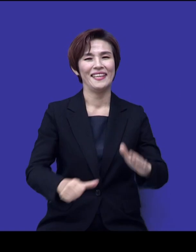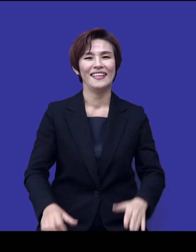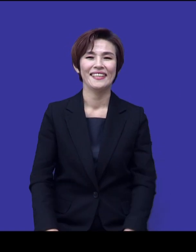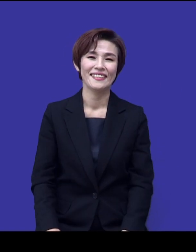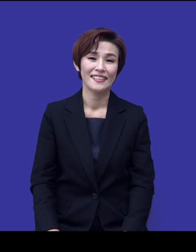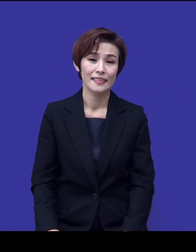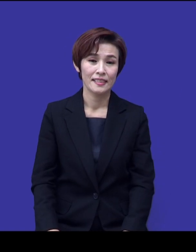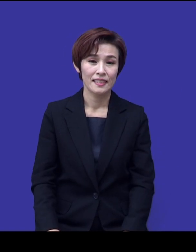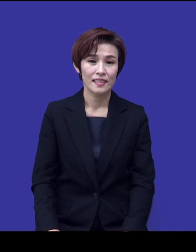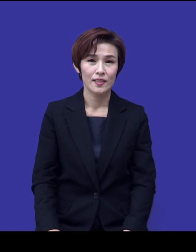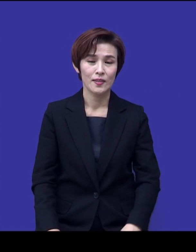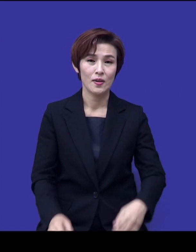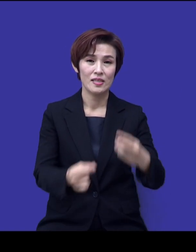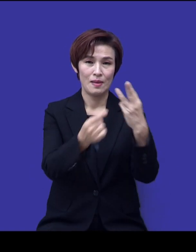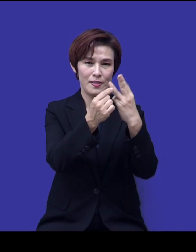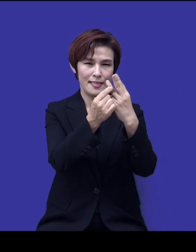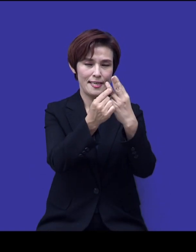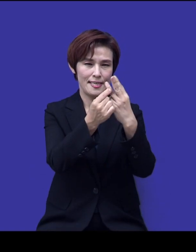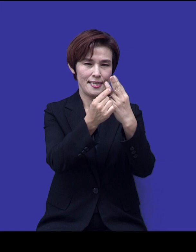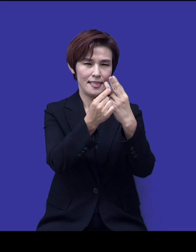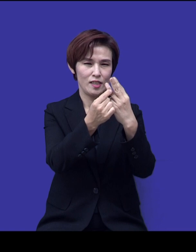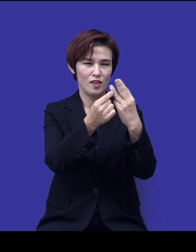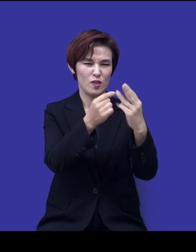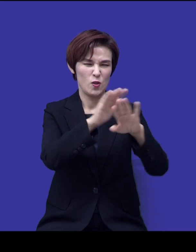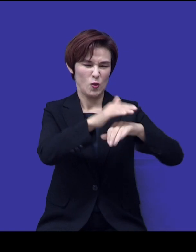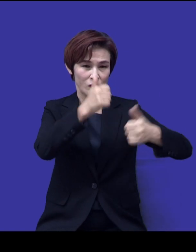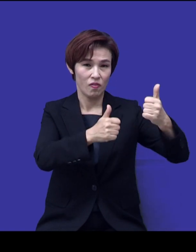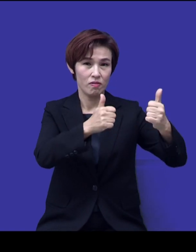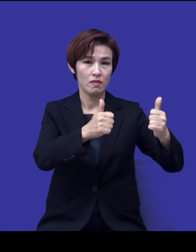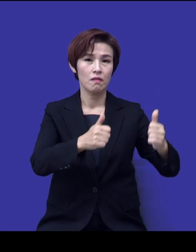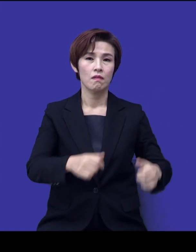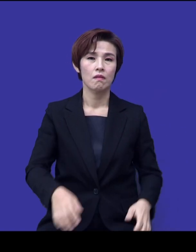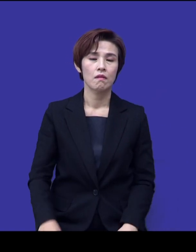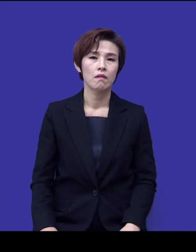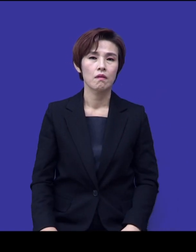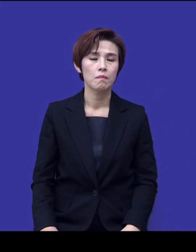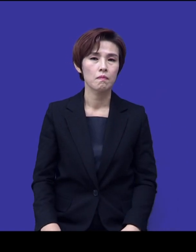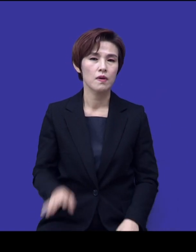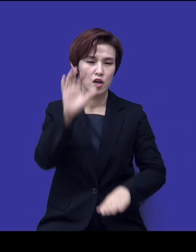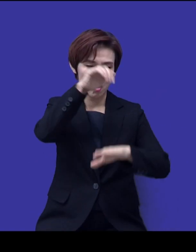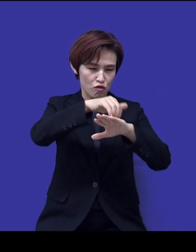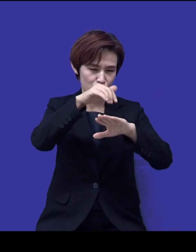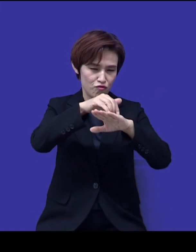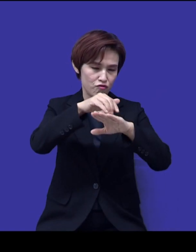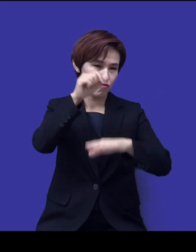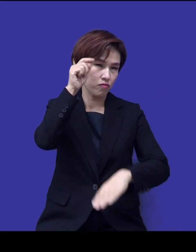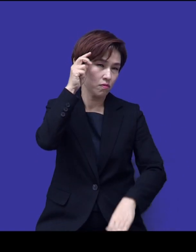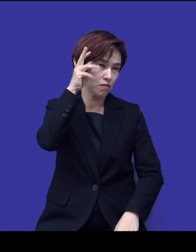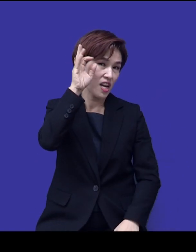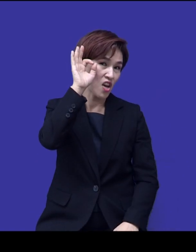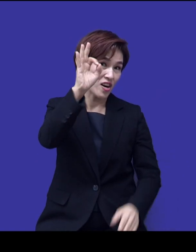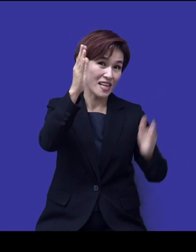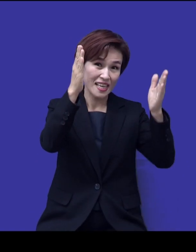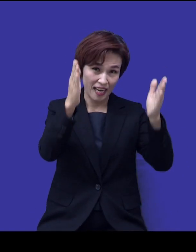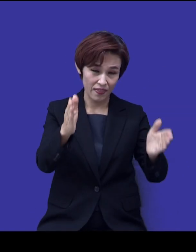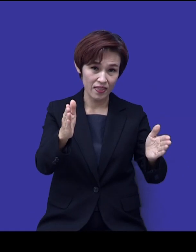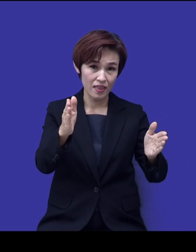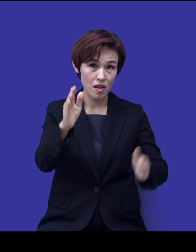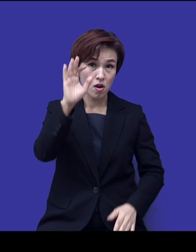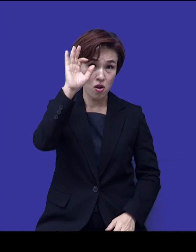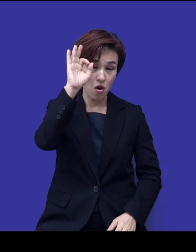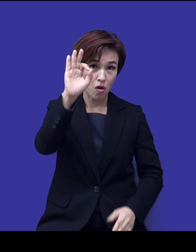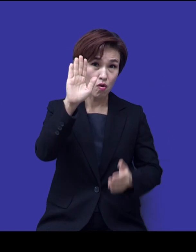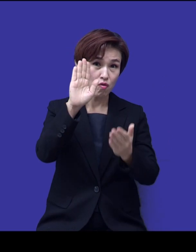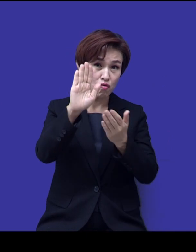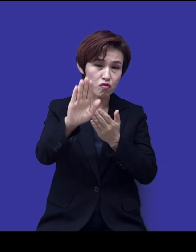이제 3년에 들어갔어요. 예, 예. 근데 열흘을 저희가 연수를 받았습니다. 네. 근데 열흘 뒤에